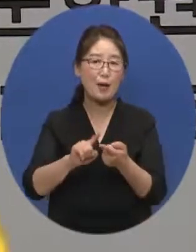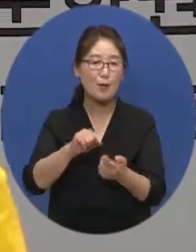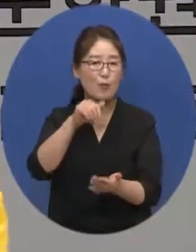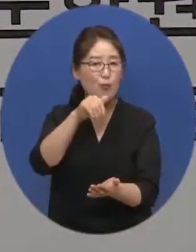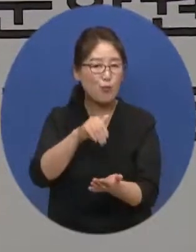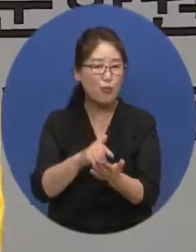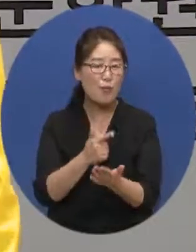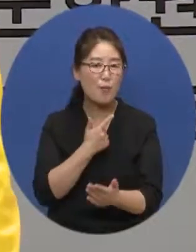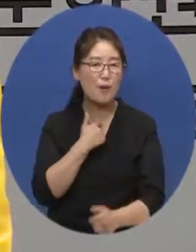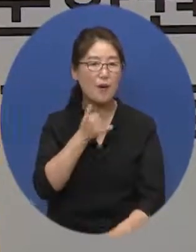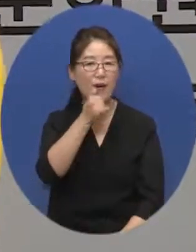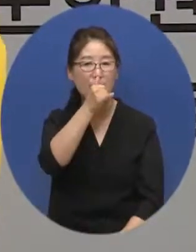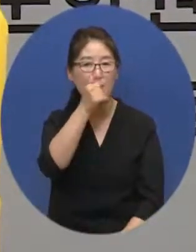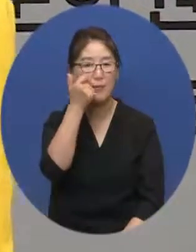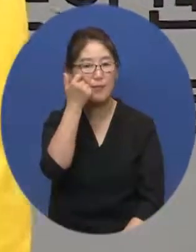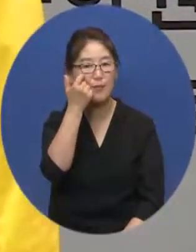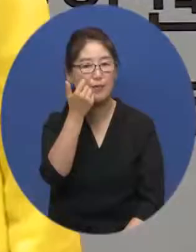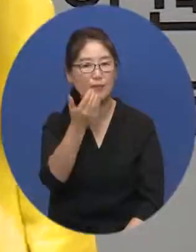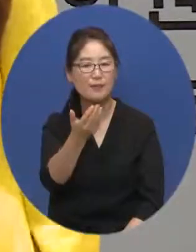적음치.